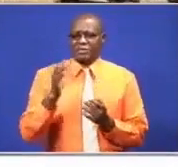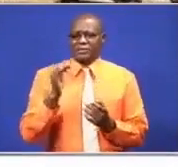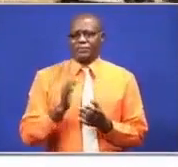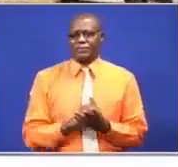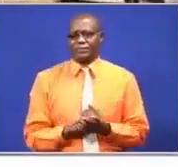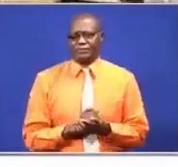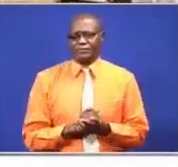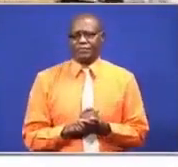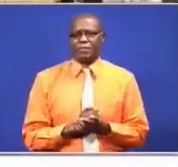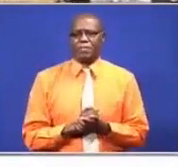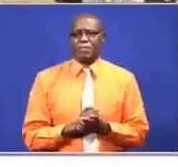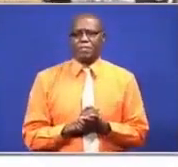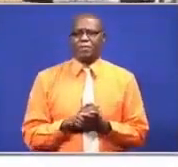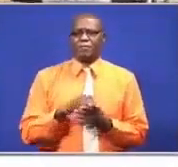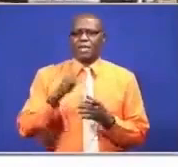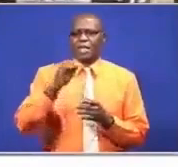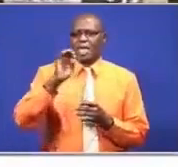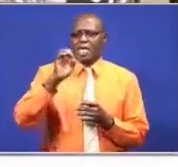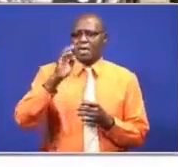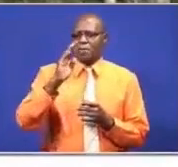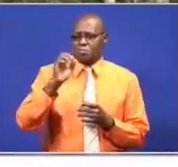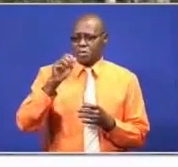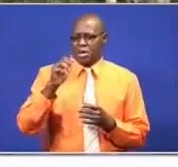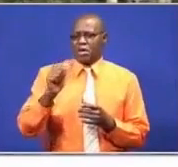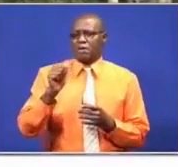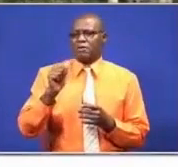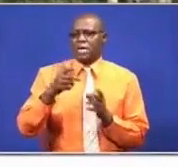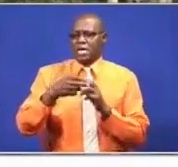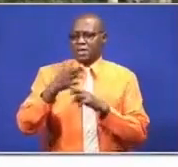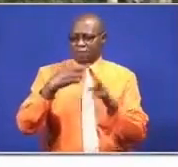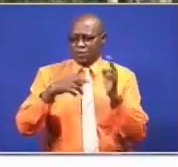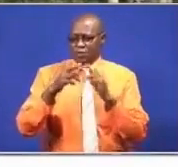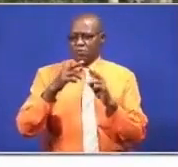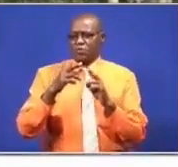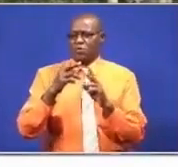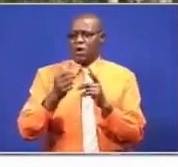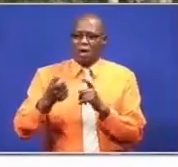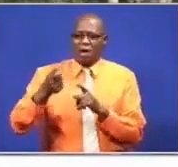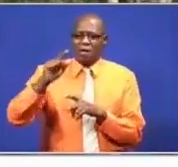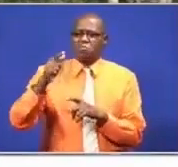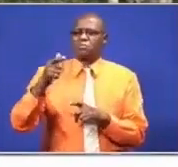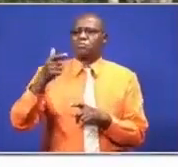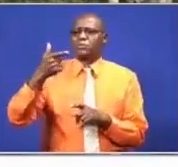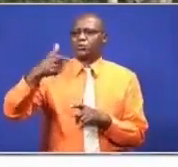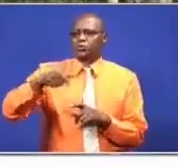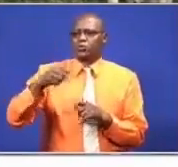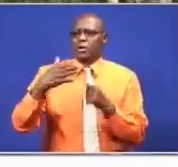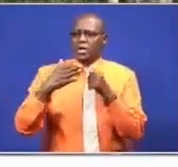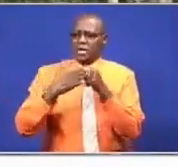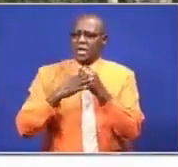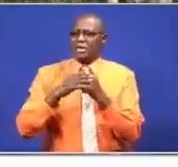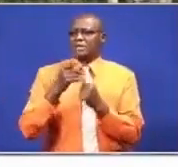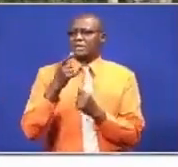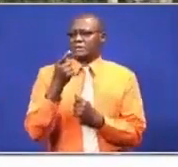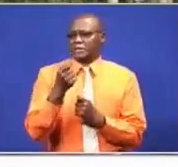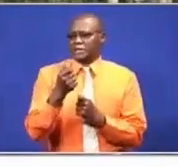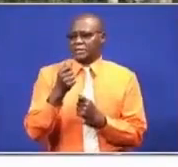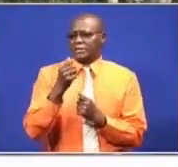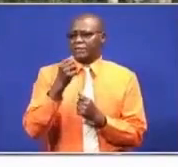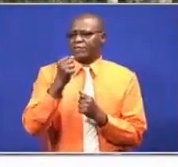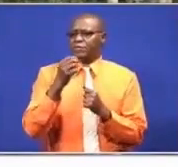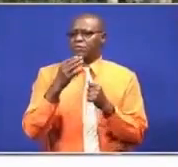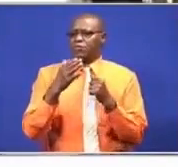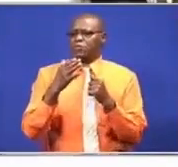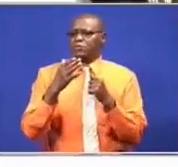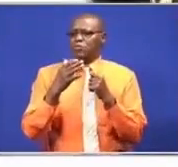In the latest EPRA price review, the cost of fuel went up by 9 shillings a litre, with a litre of petrol retailing at 159 shillings